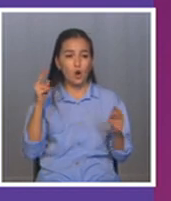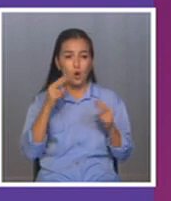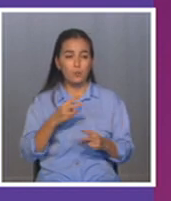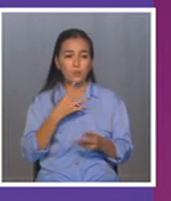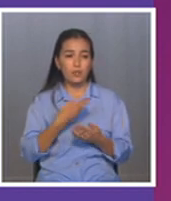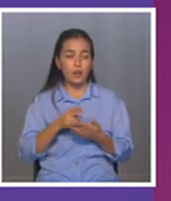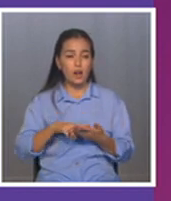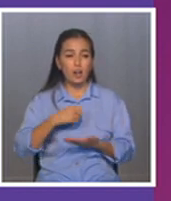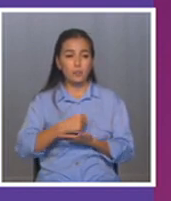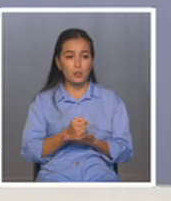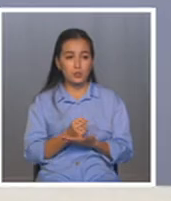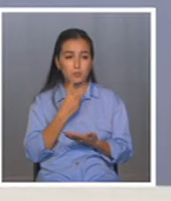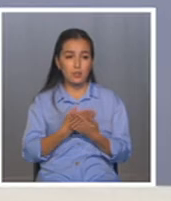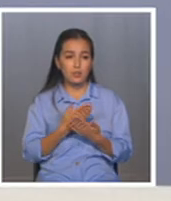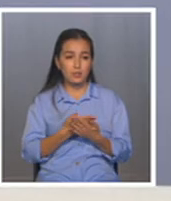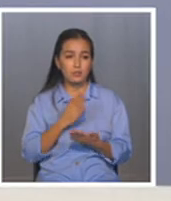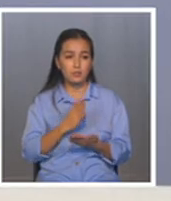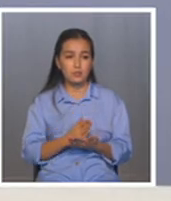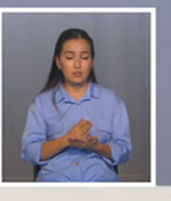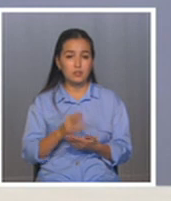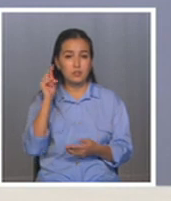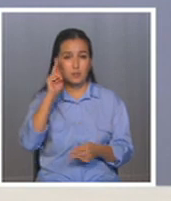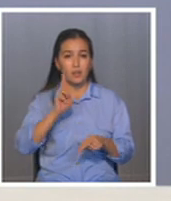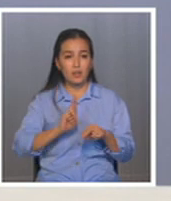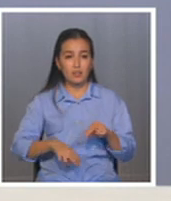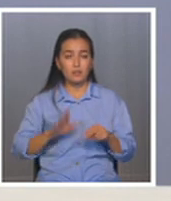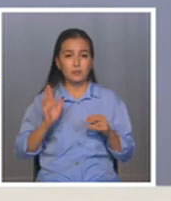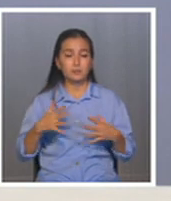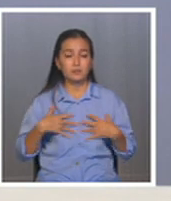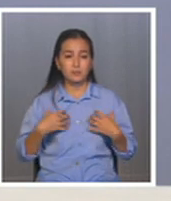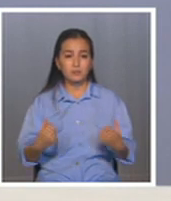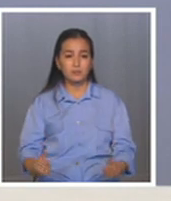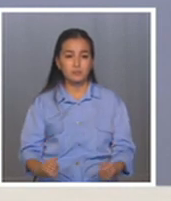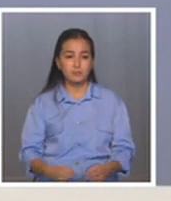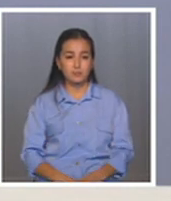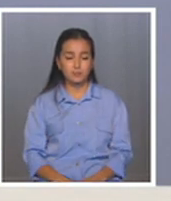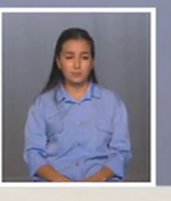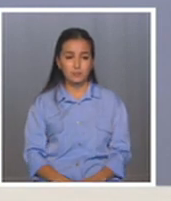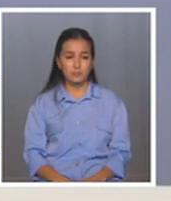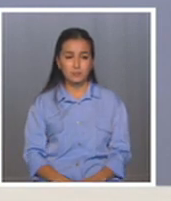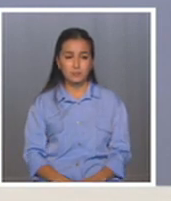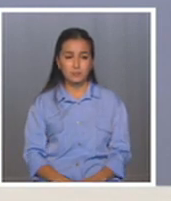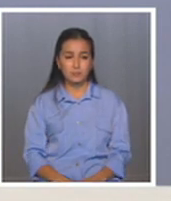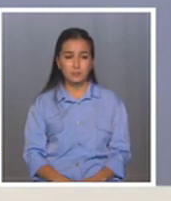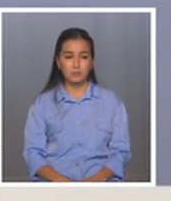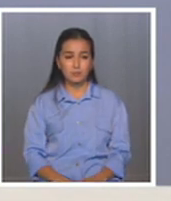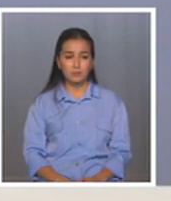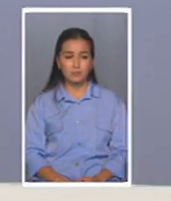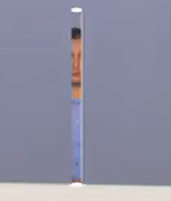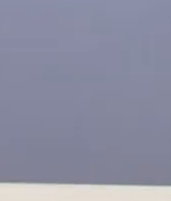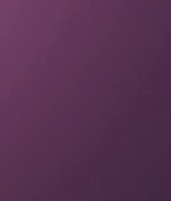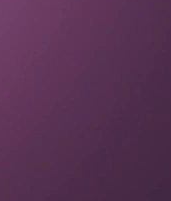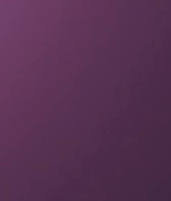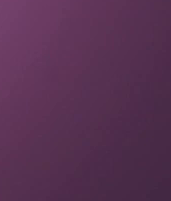қалыптасуына алып келді. Осымен біздің сабағымыз аяқталды. Келесі сабақта кездескенше сау болыңыздар.